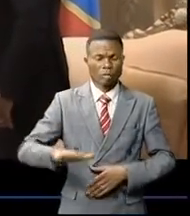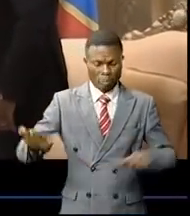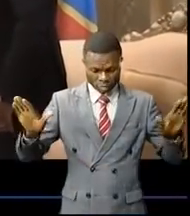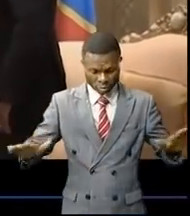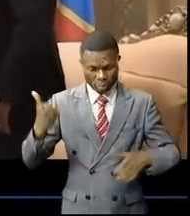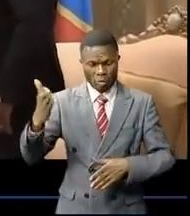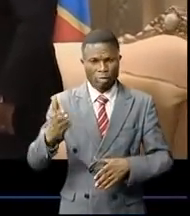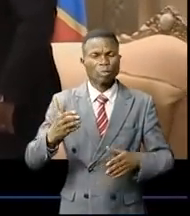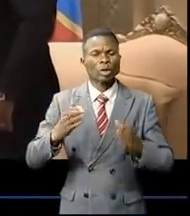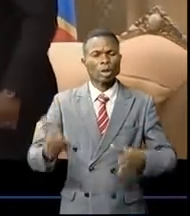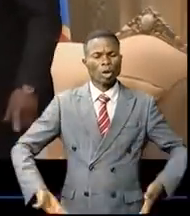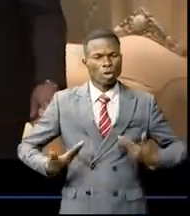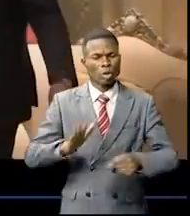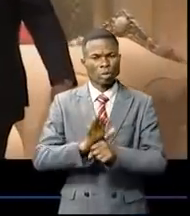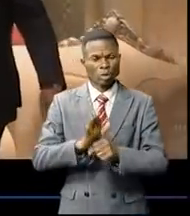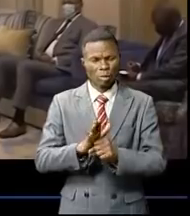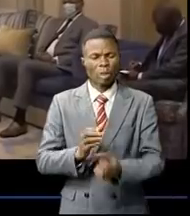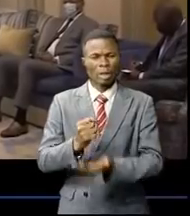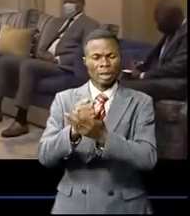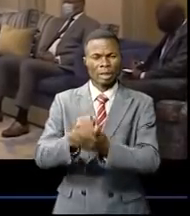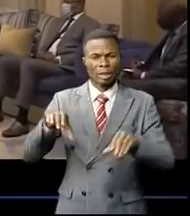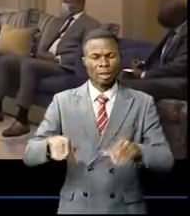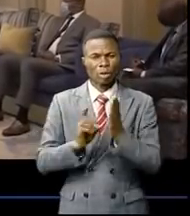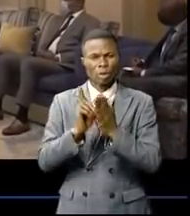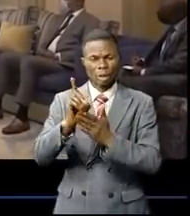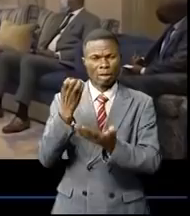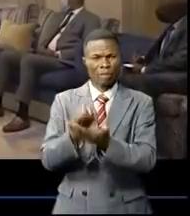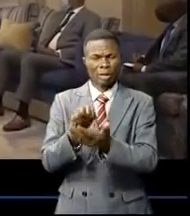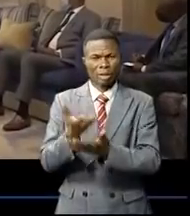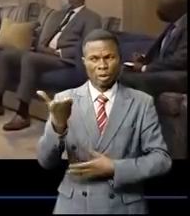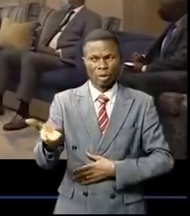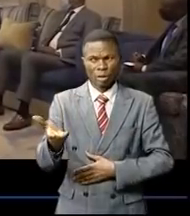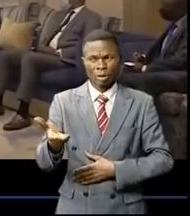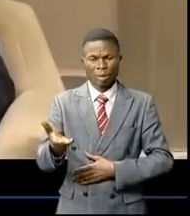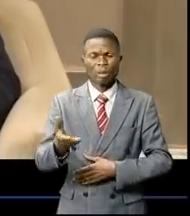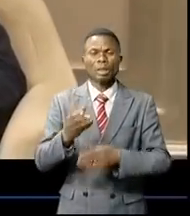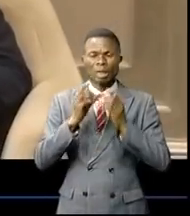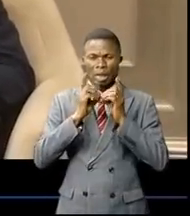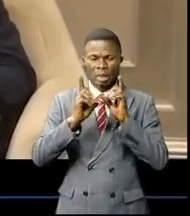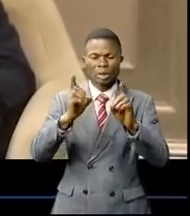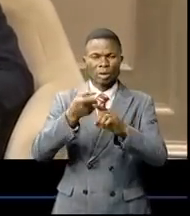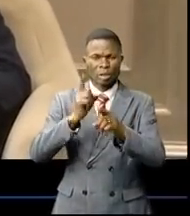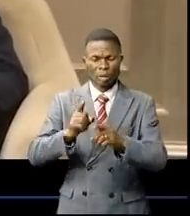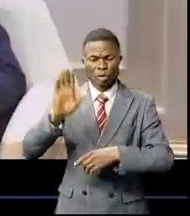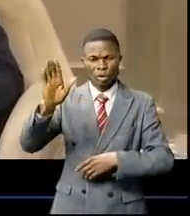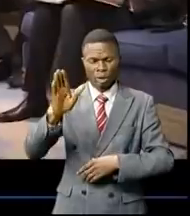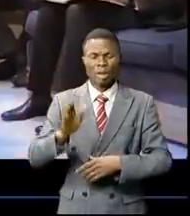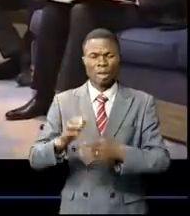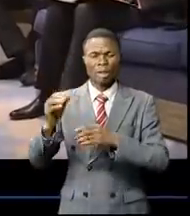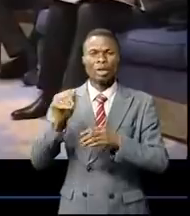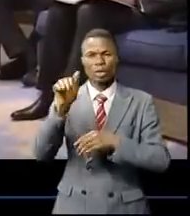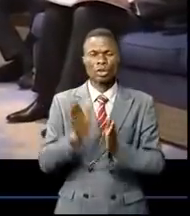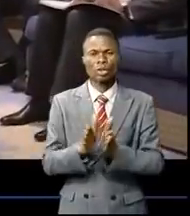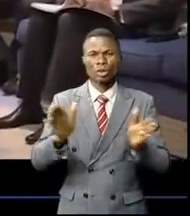ils sont très motivés à booster l'économie congolaise dans toutes ses dimensions cette déclaration est de mohamed et la halle berry directeur